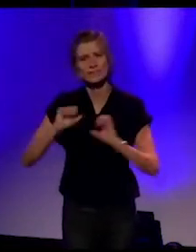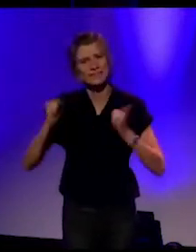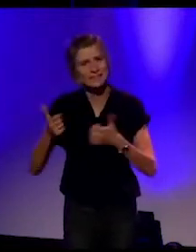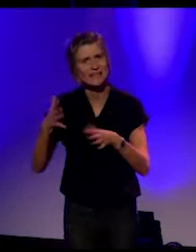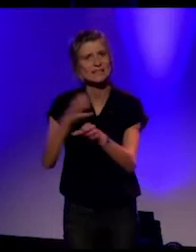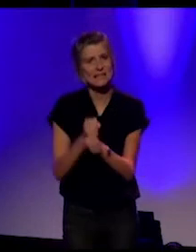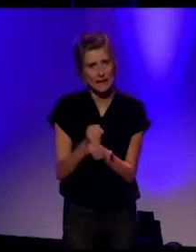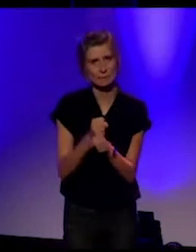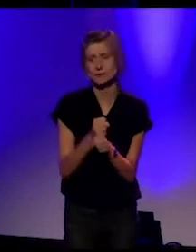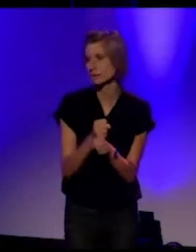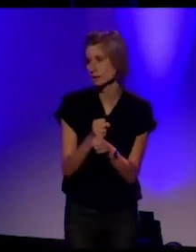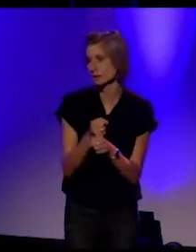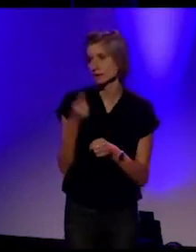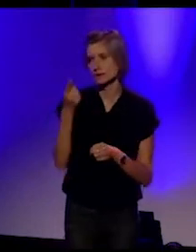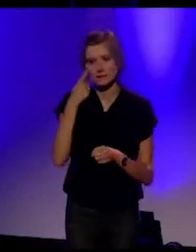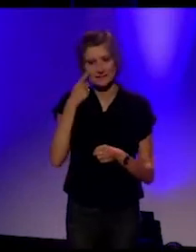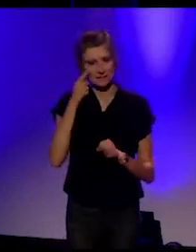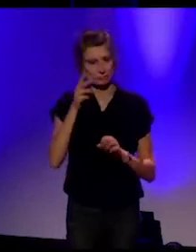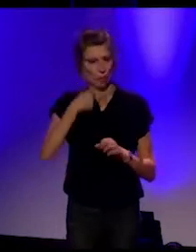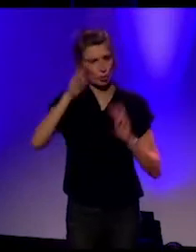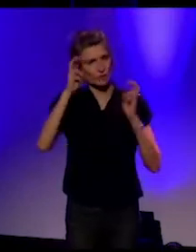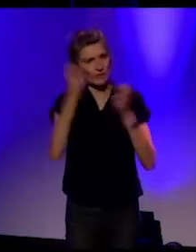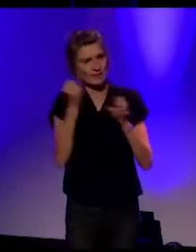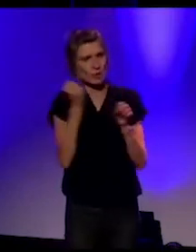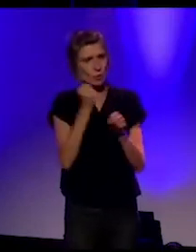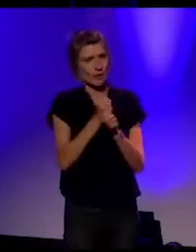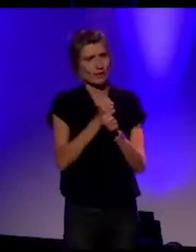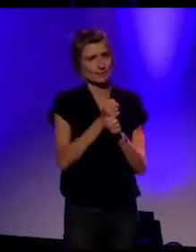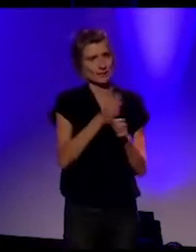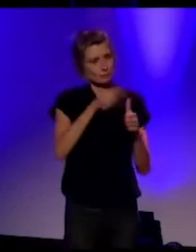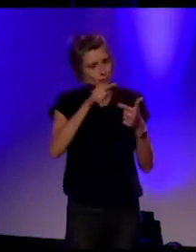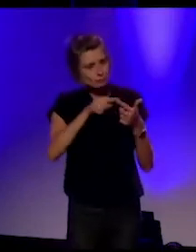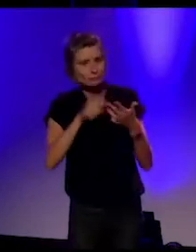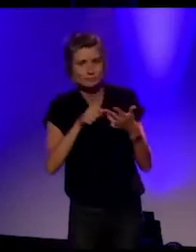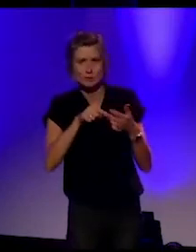universitaire opdracht nog centraler stellen en ten volle kansen geven.